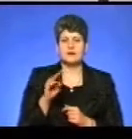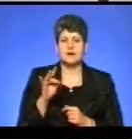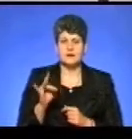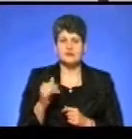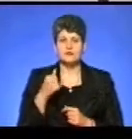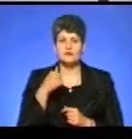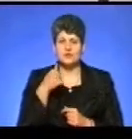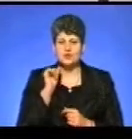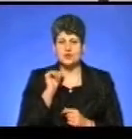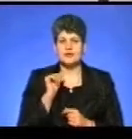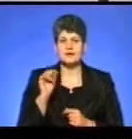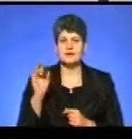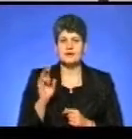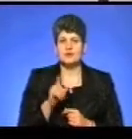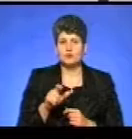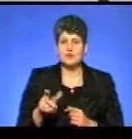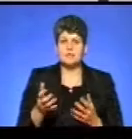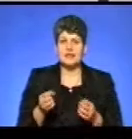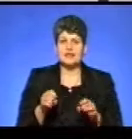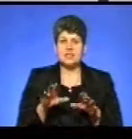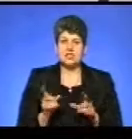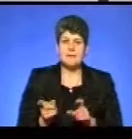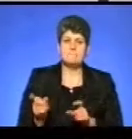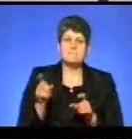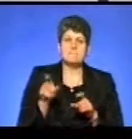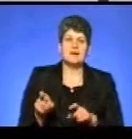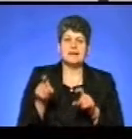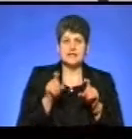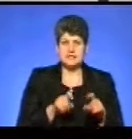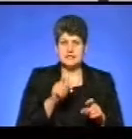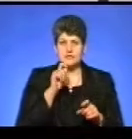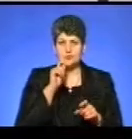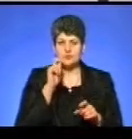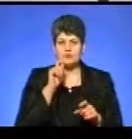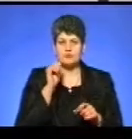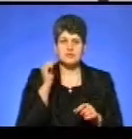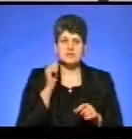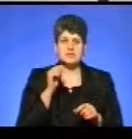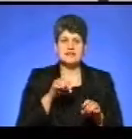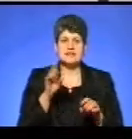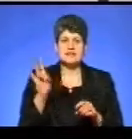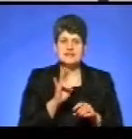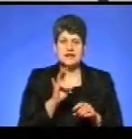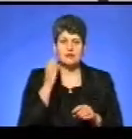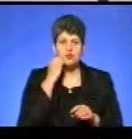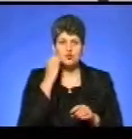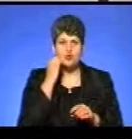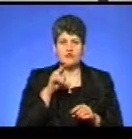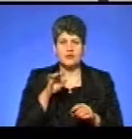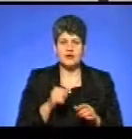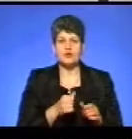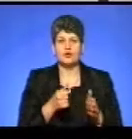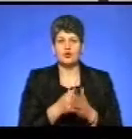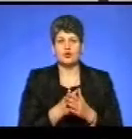громади парафіяни цього храму прийняли рішення перейти з Української Православної Церкви Московського Патріархату до новоствореної Православної